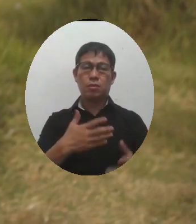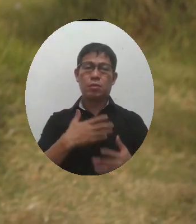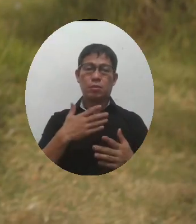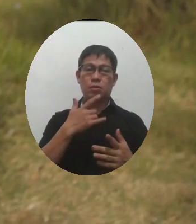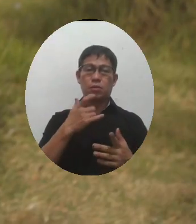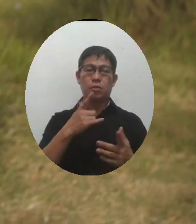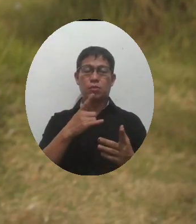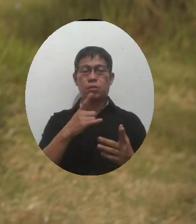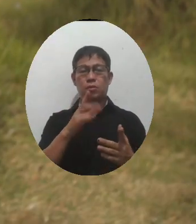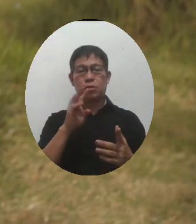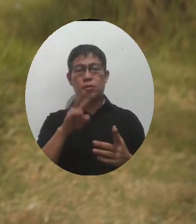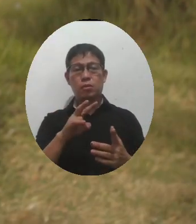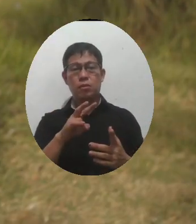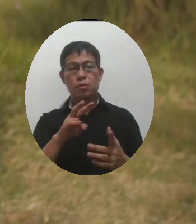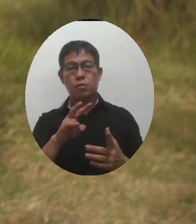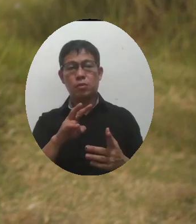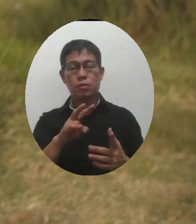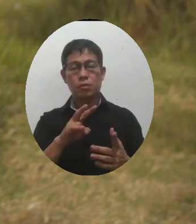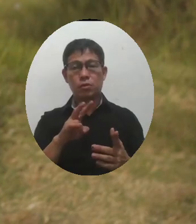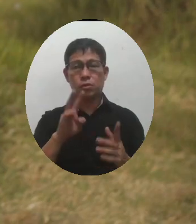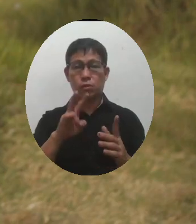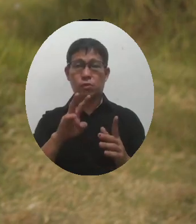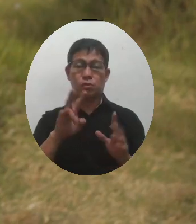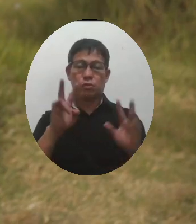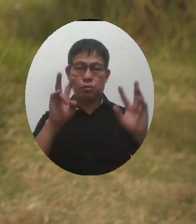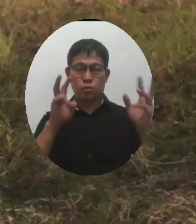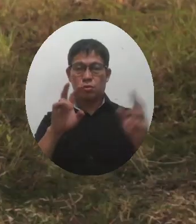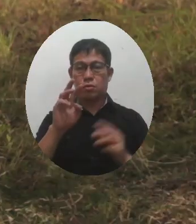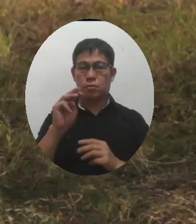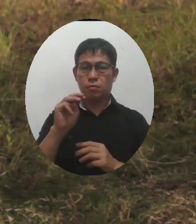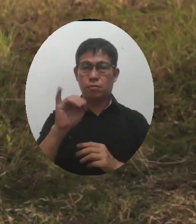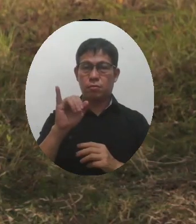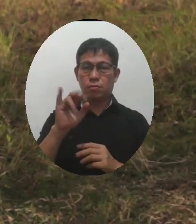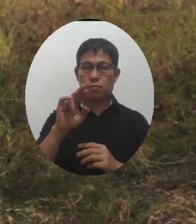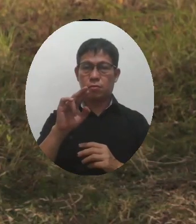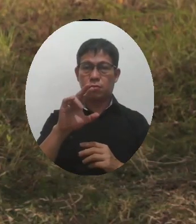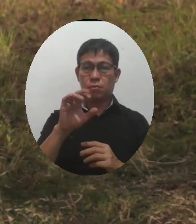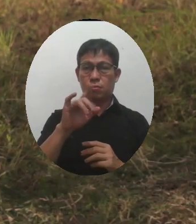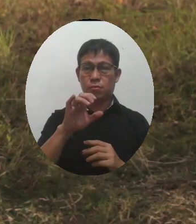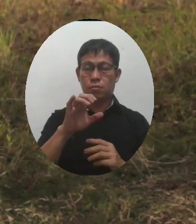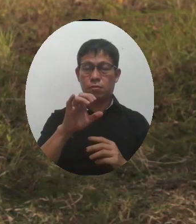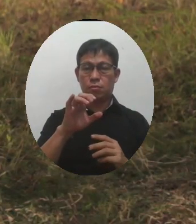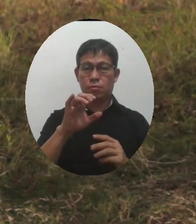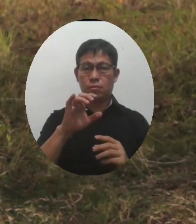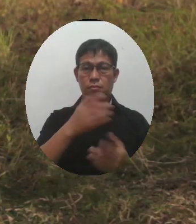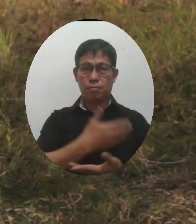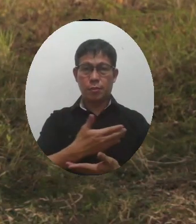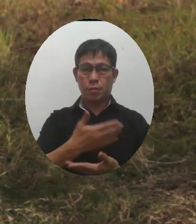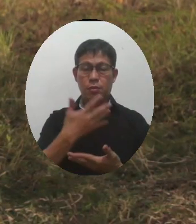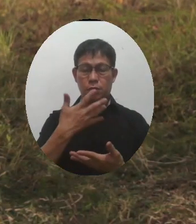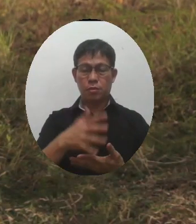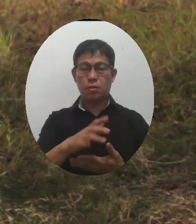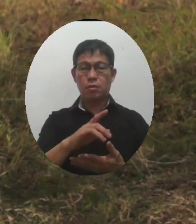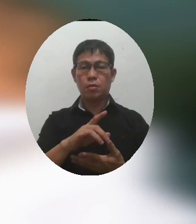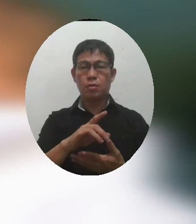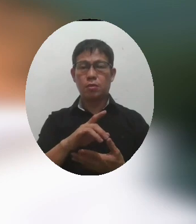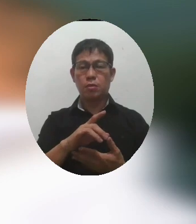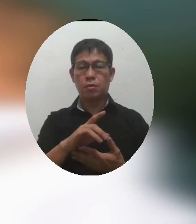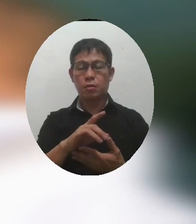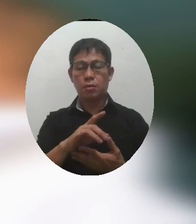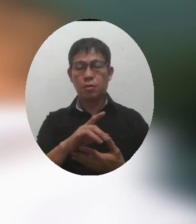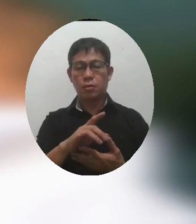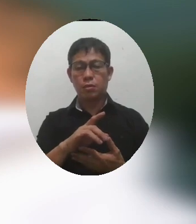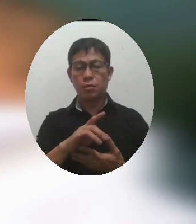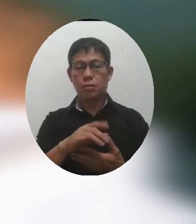po sa kanya sa ospital is miracle. Miracle baby po talaga. Tapos nun po, nung paglabas namin, pina-check up namin siya